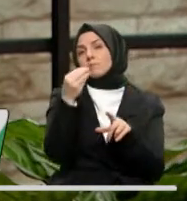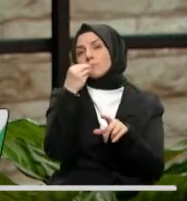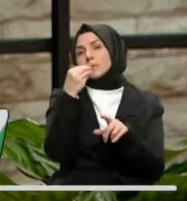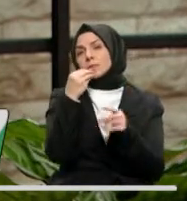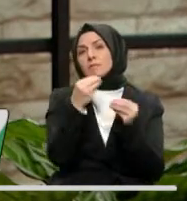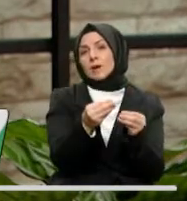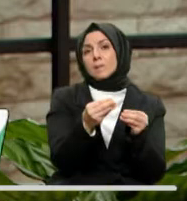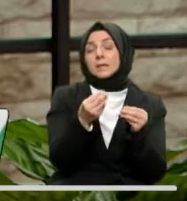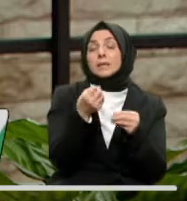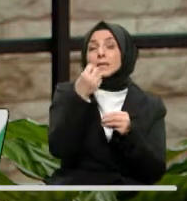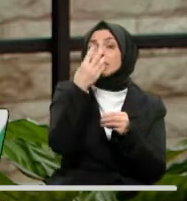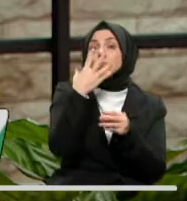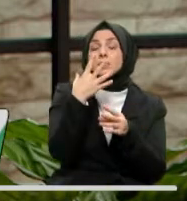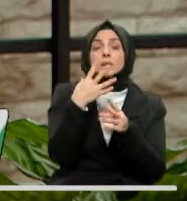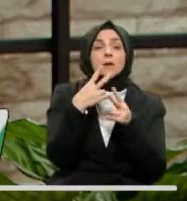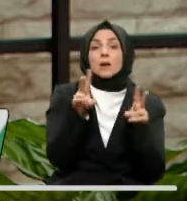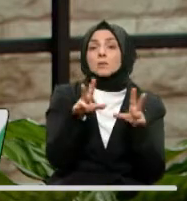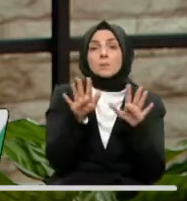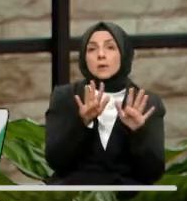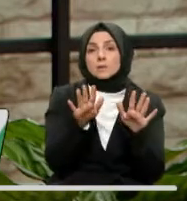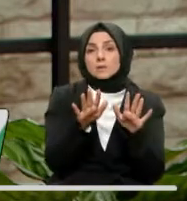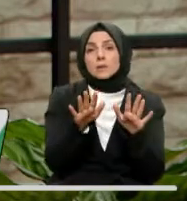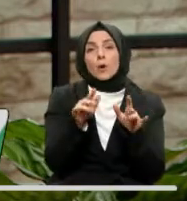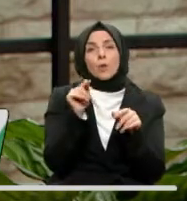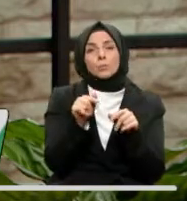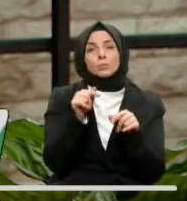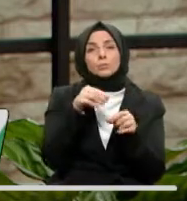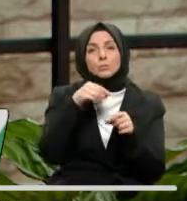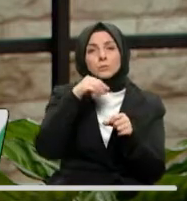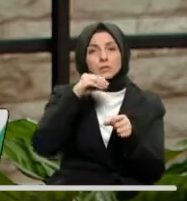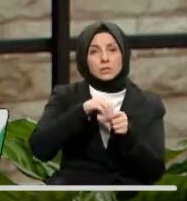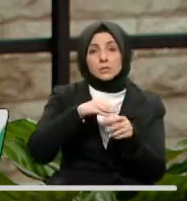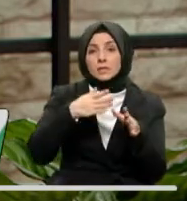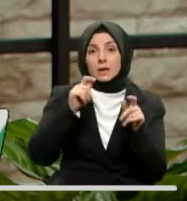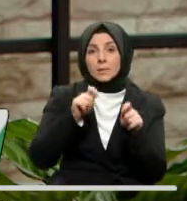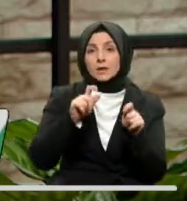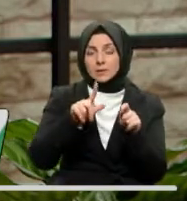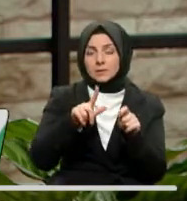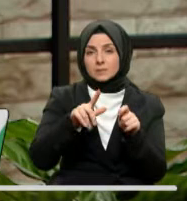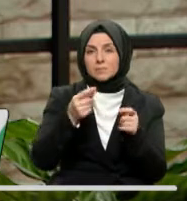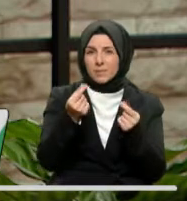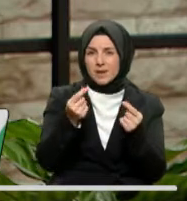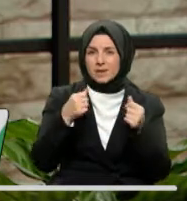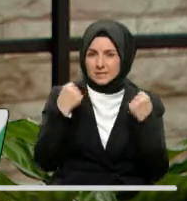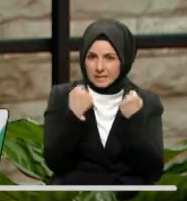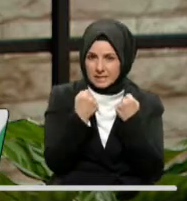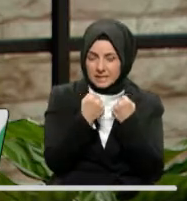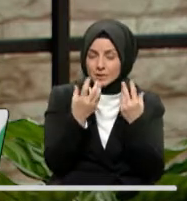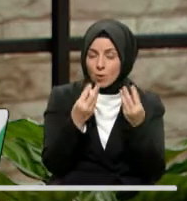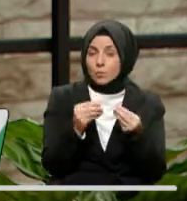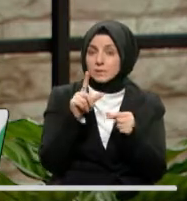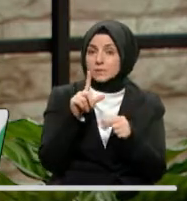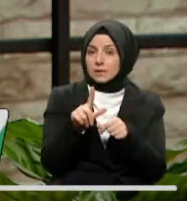besin destekleri çiçek açtırmak daha kaliteli çiçek açmasını sağlar Onun için ne yapacaksınız daha serin bir yerde 8 haftada bekleyeceksiniz